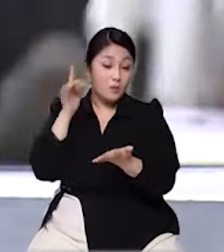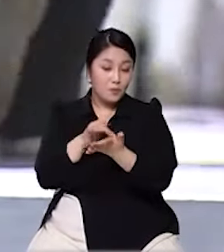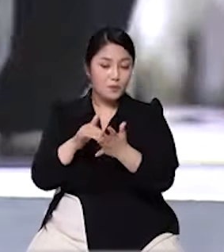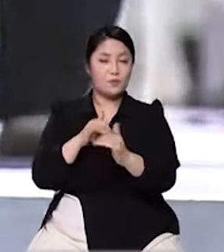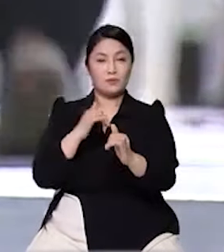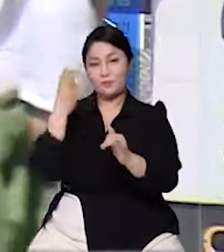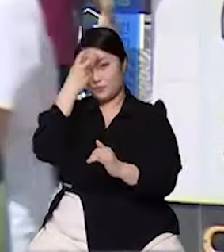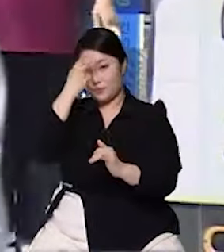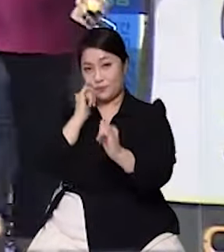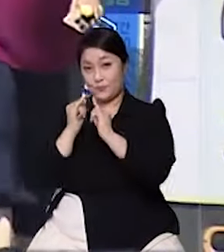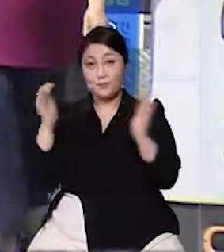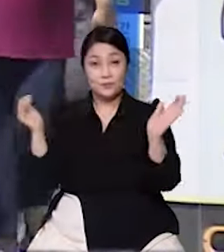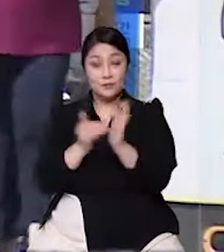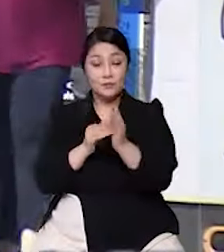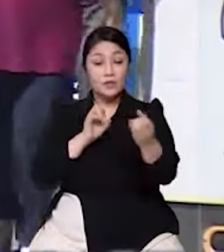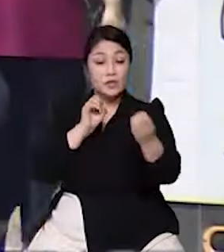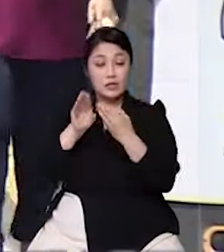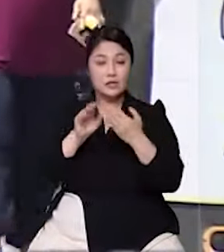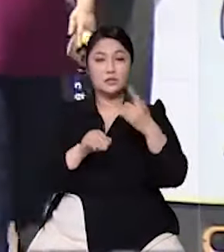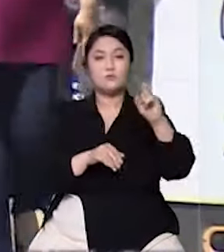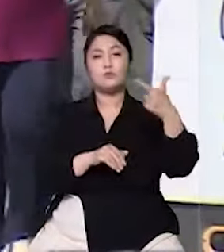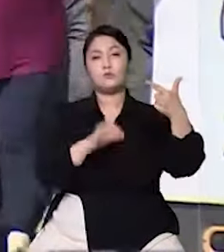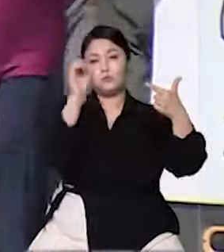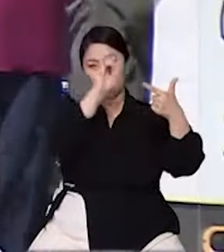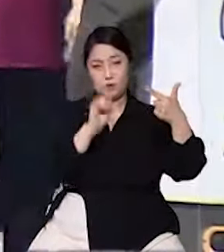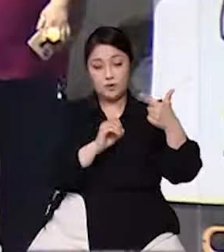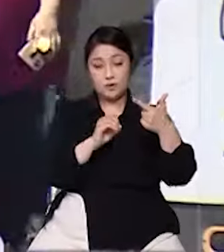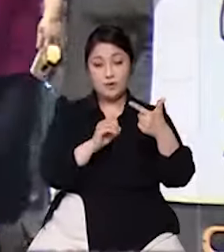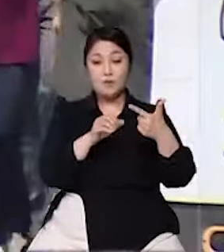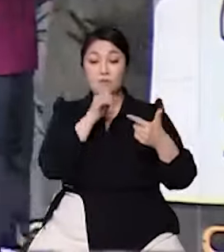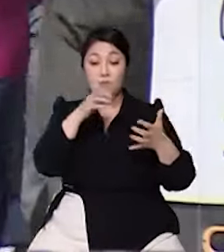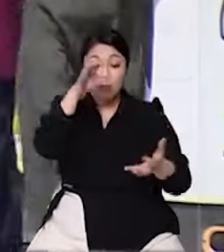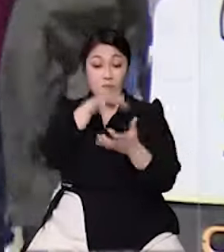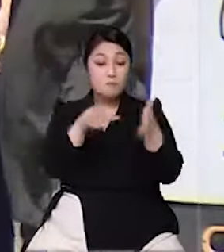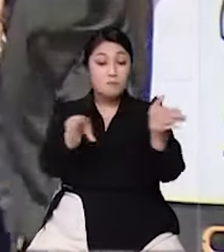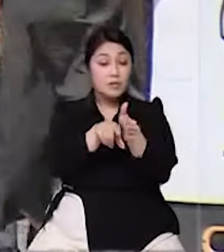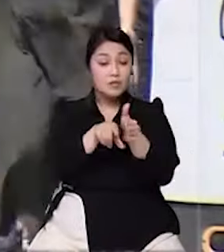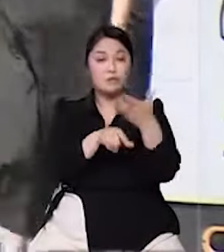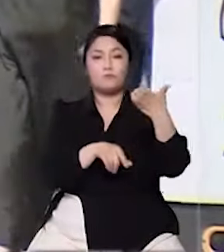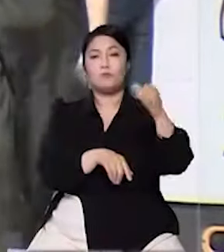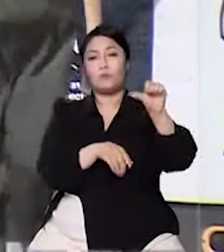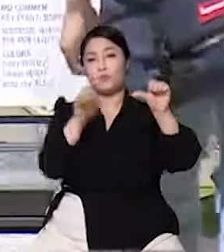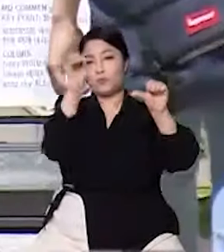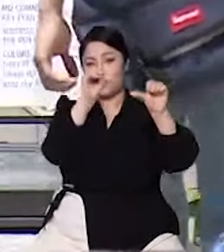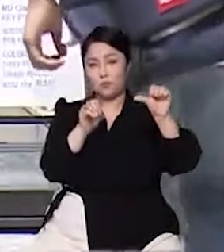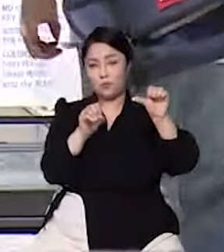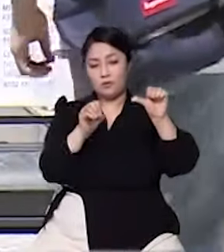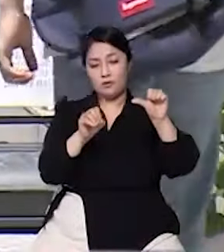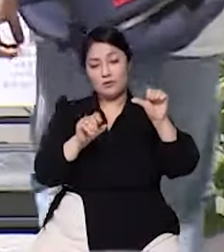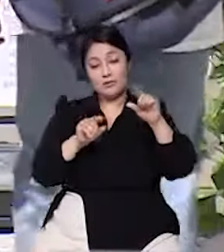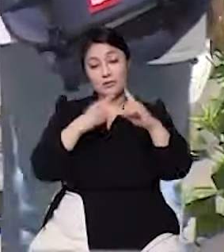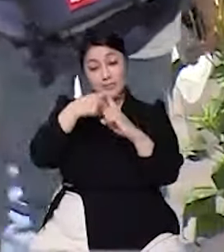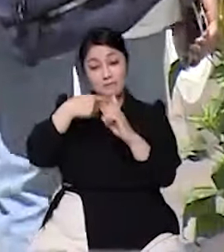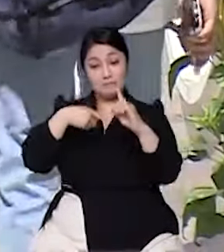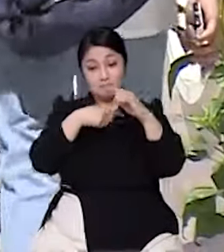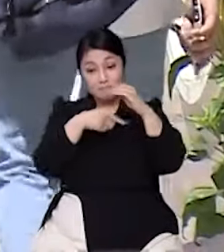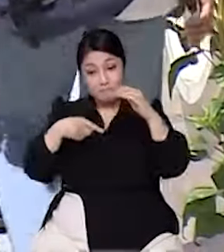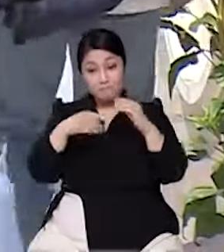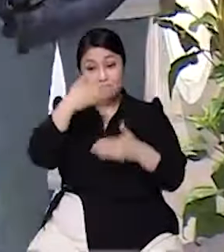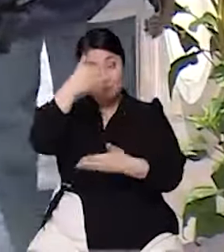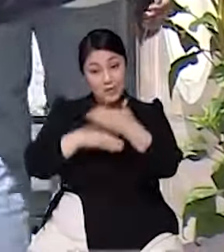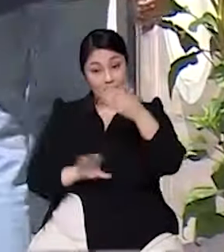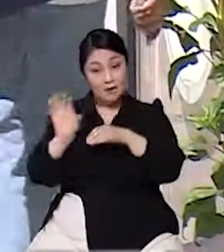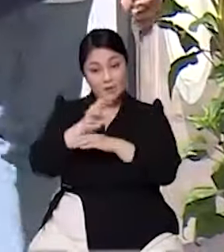진행됐으며 공감 뉴런 16% 표본 오차 는 95% 신뢰 수준의 오차 범위는 플러스 마이너스